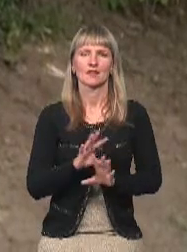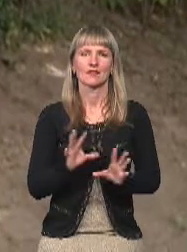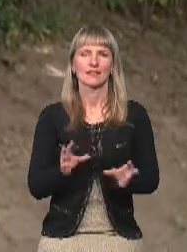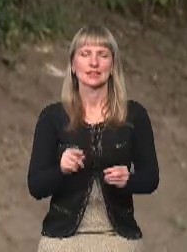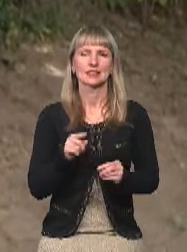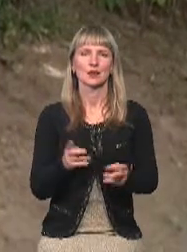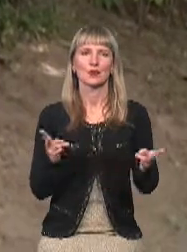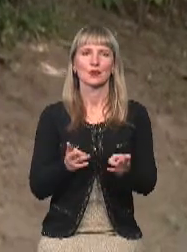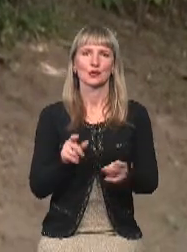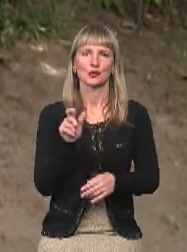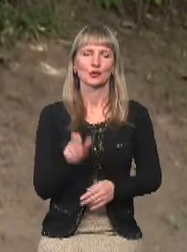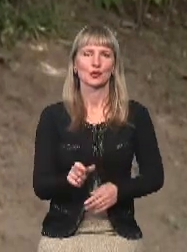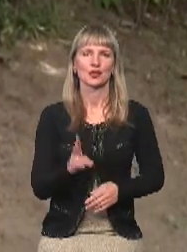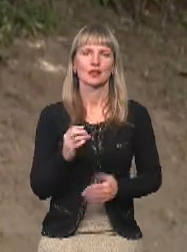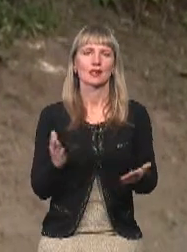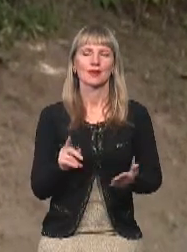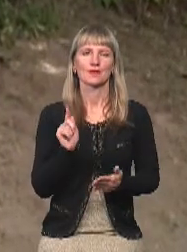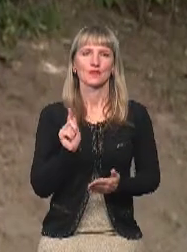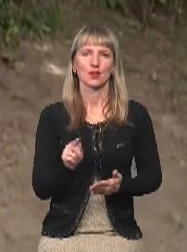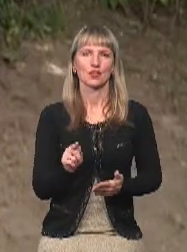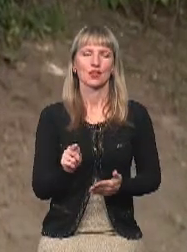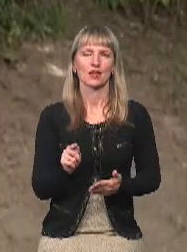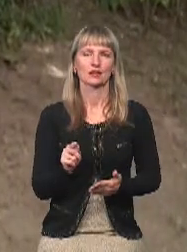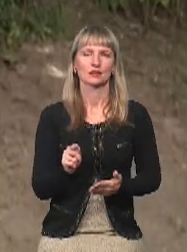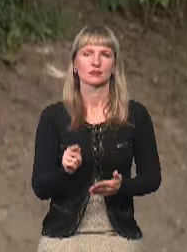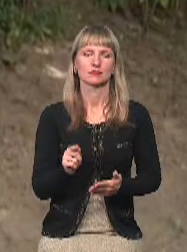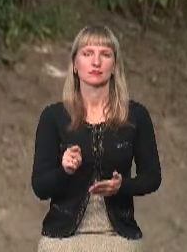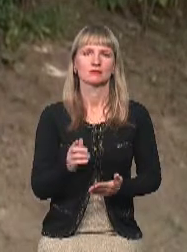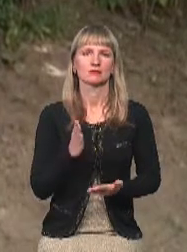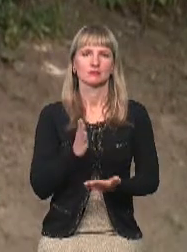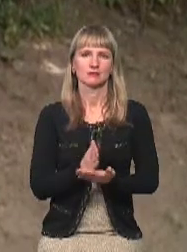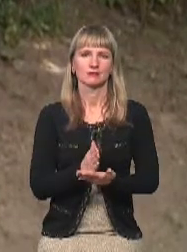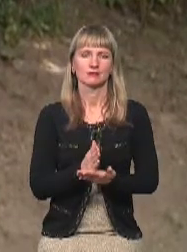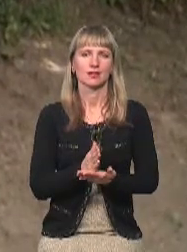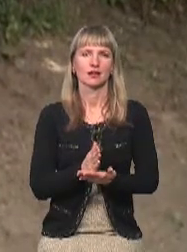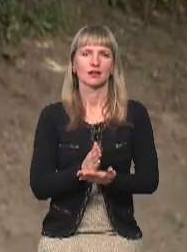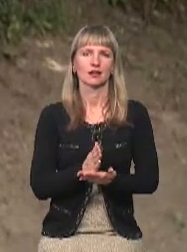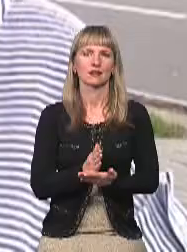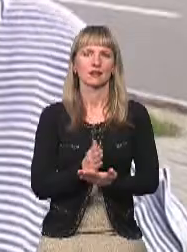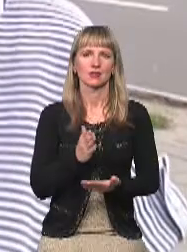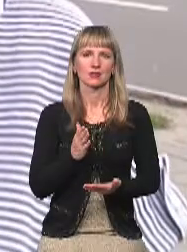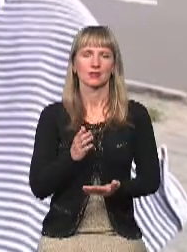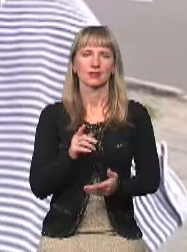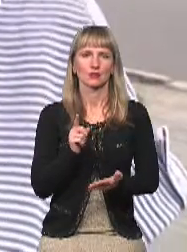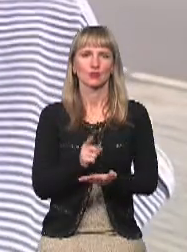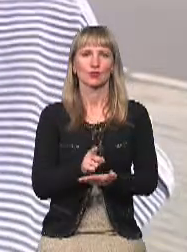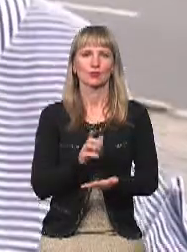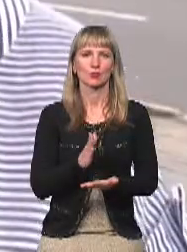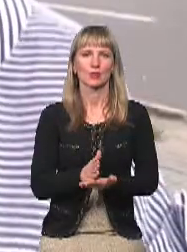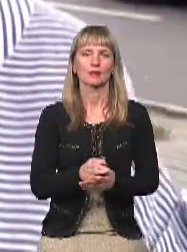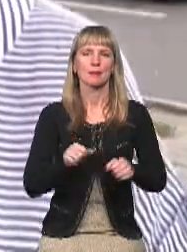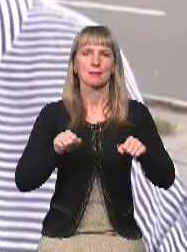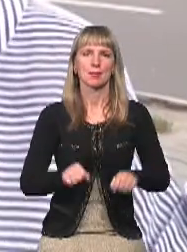на ті потреби людини, на які вона, в принципі, має розраховувати. Право на